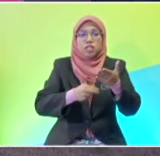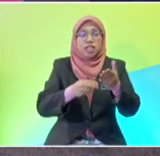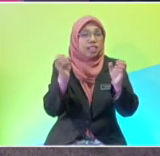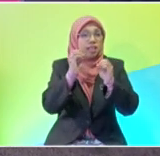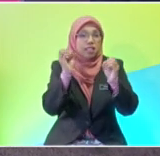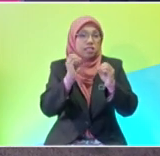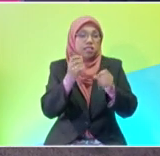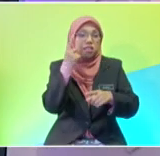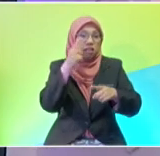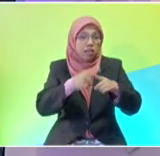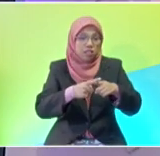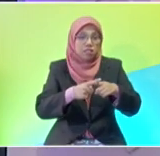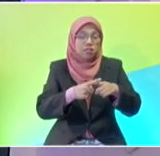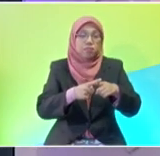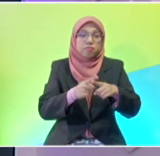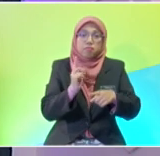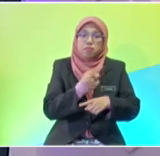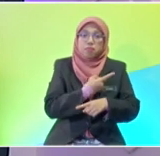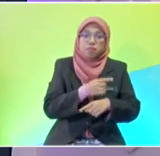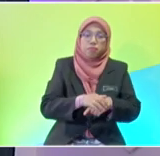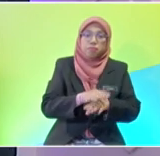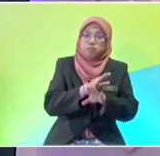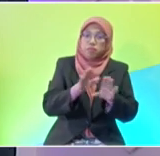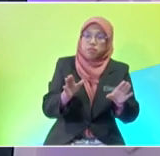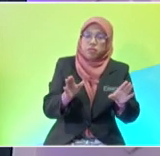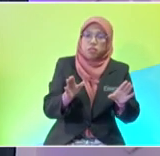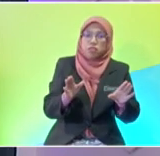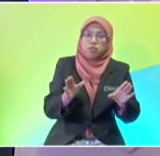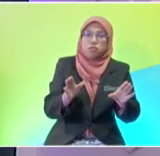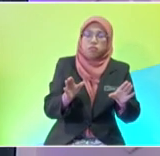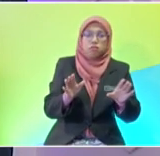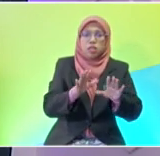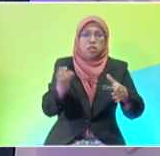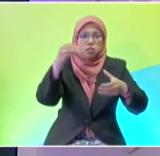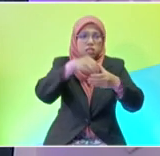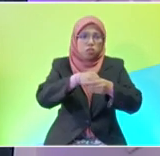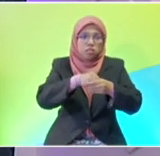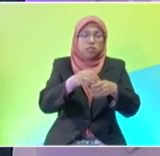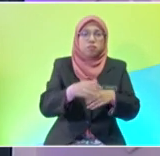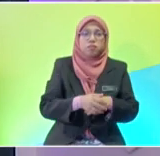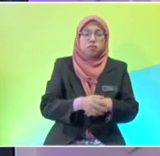kesalahan kita jangan tak masukkan dalam imbangan juga